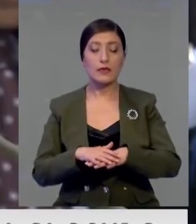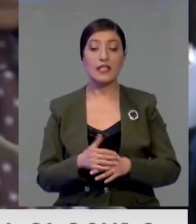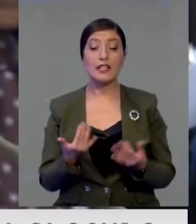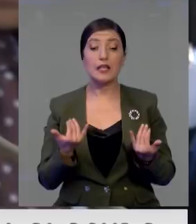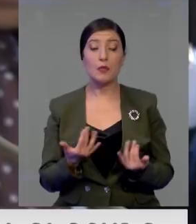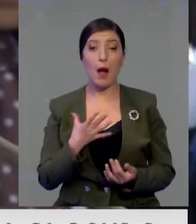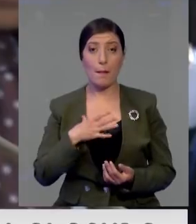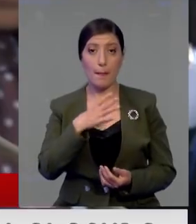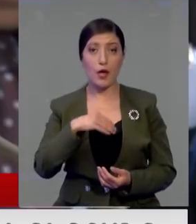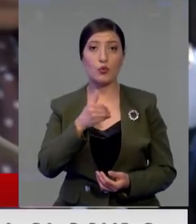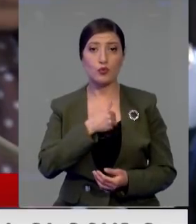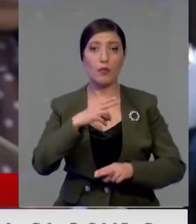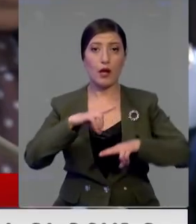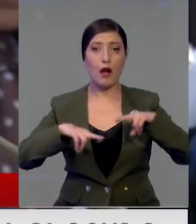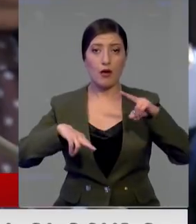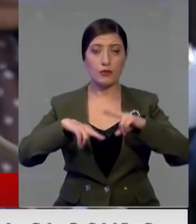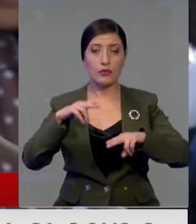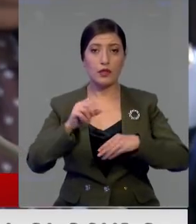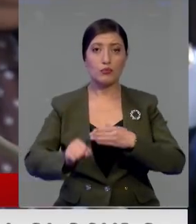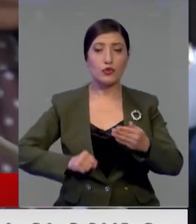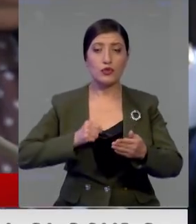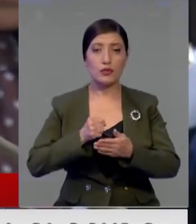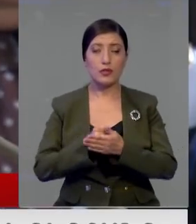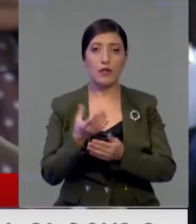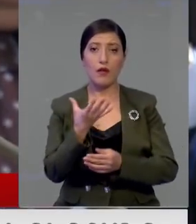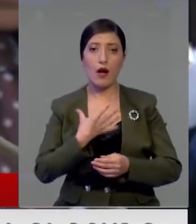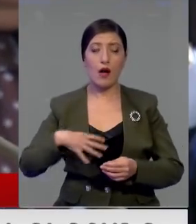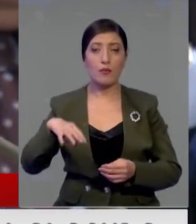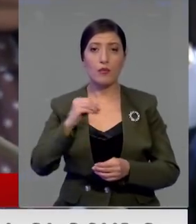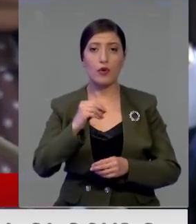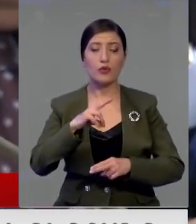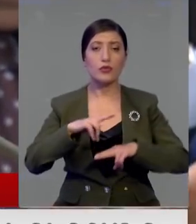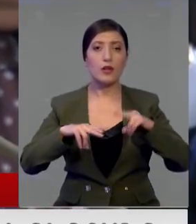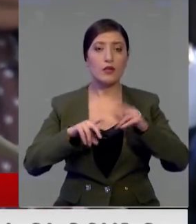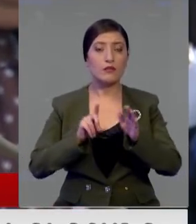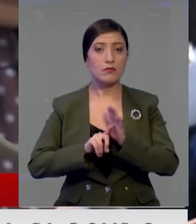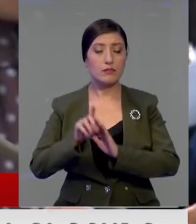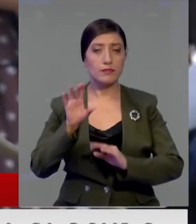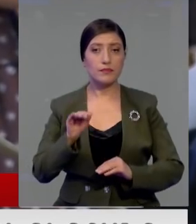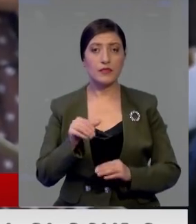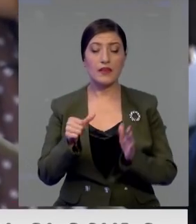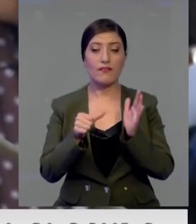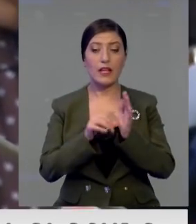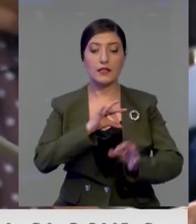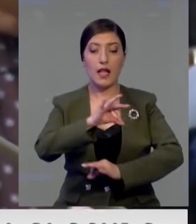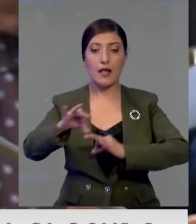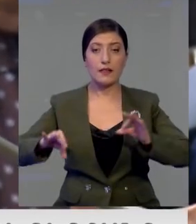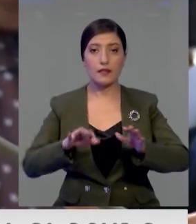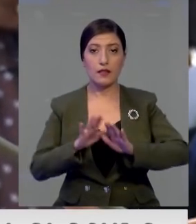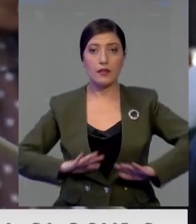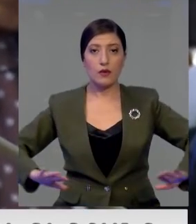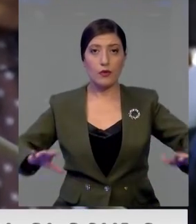ենք, միջև ամբողջ ԱՏԳ-ն շահագործման հանձնելը, այս 6 հեկտար տարածքը